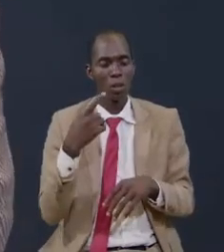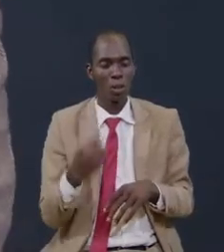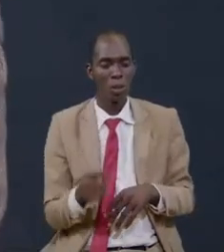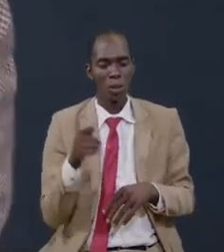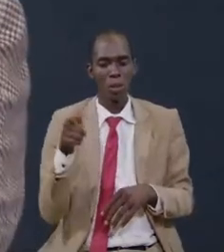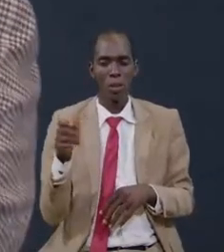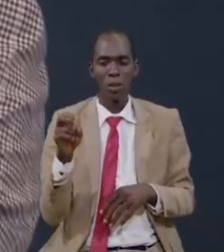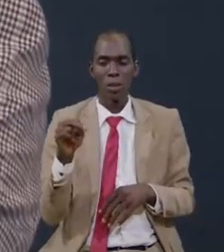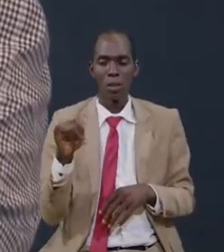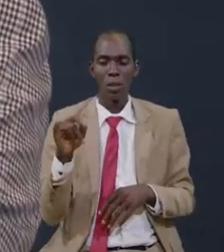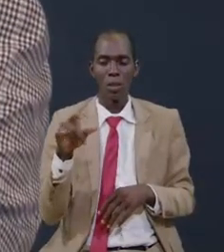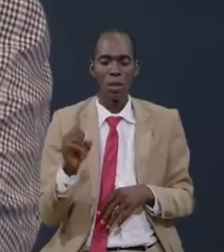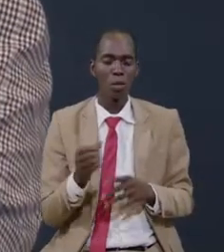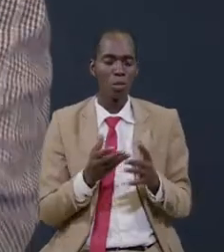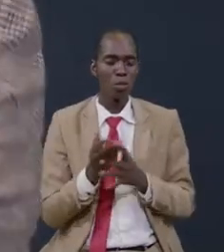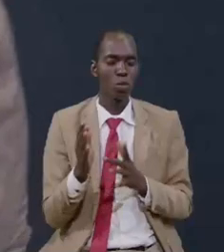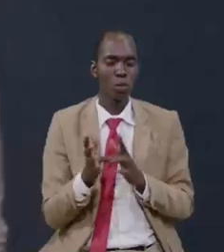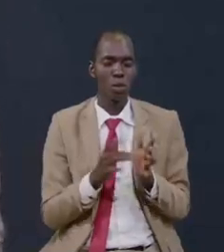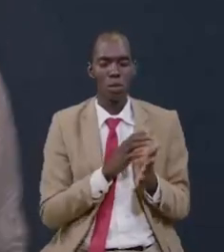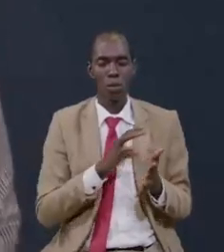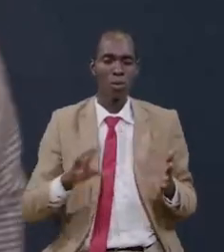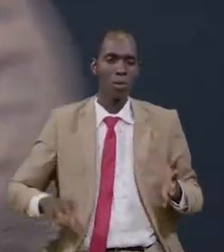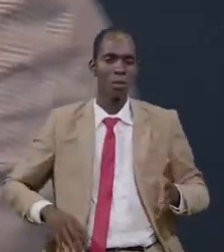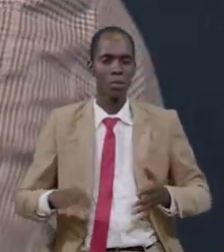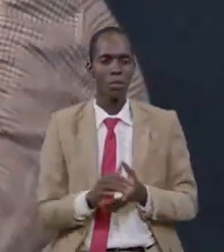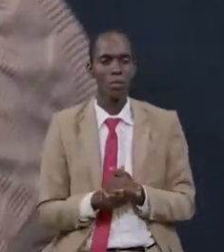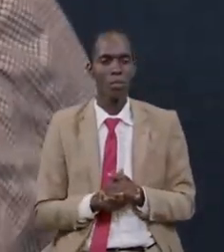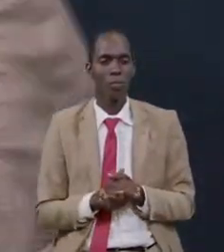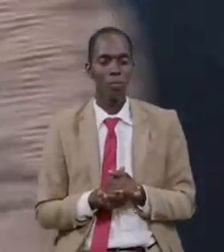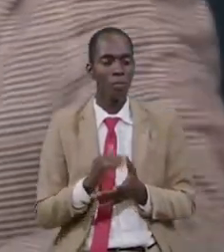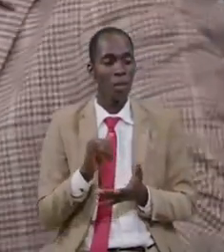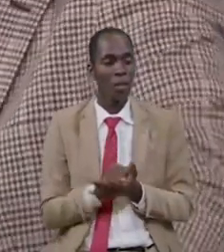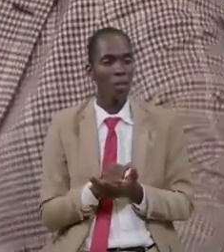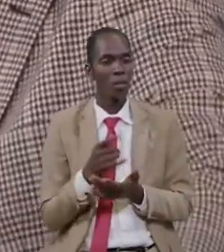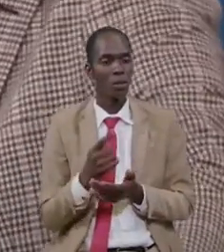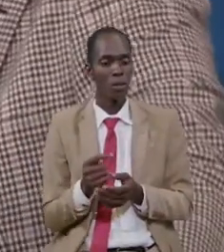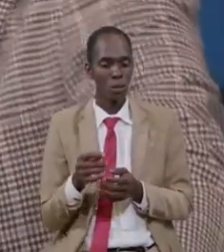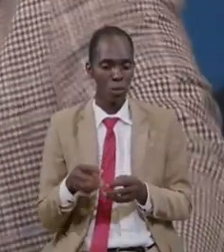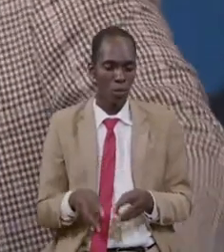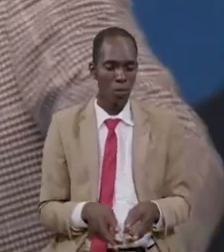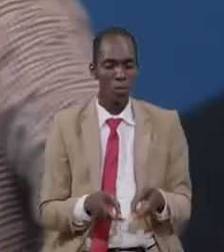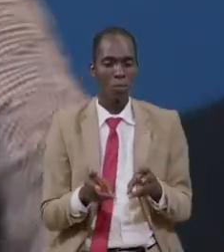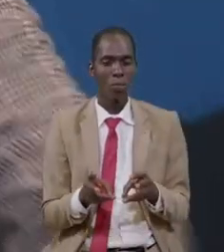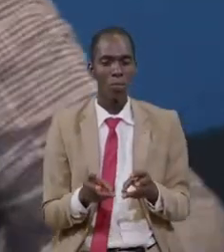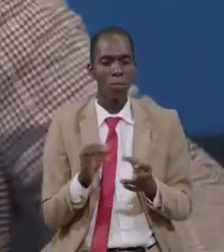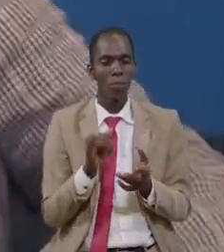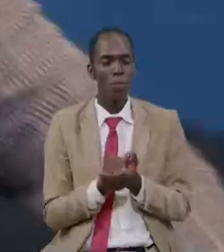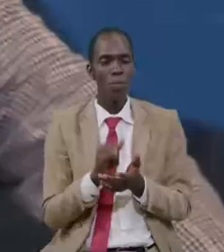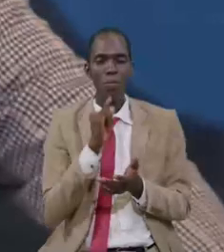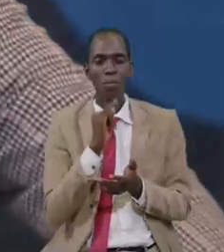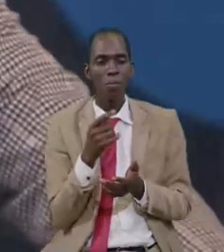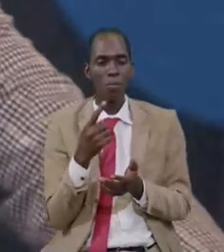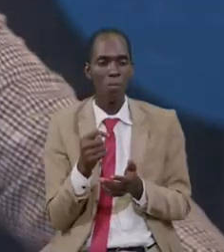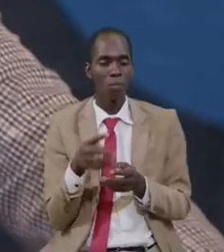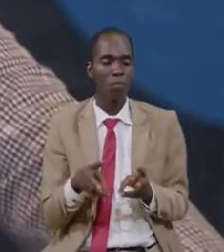viennent, et pour les païens, son accomplissement, Jésus-Christ, ça c'est le moyen, la voie. Ça, c'est la personnalité par